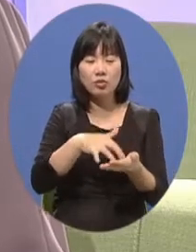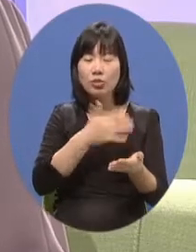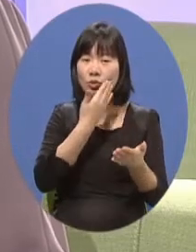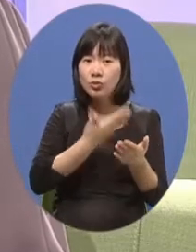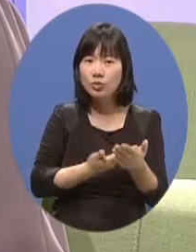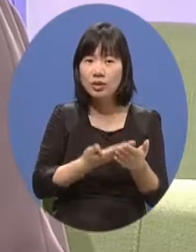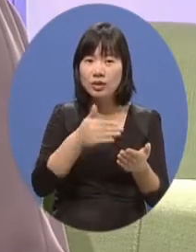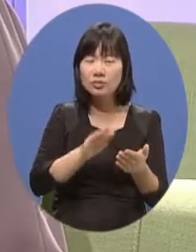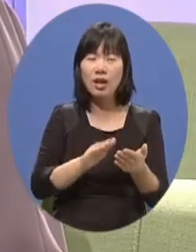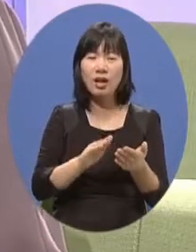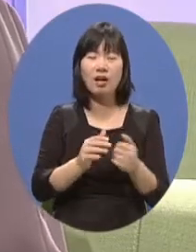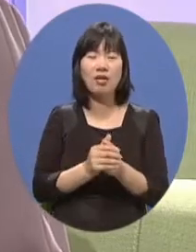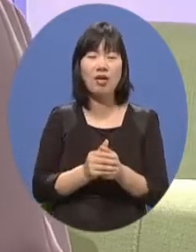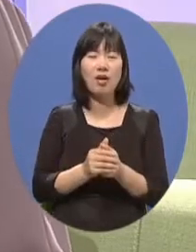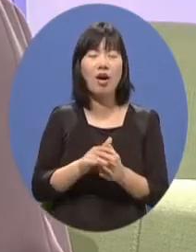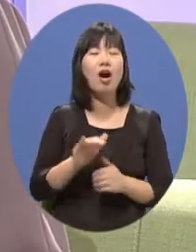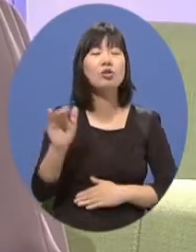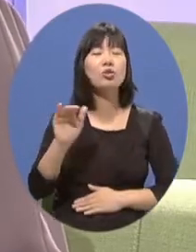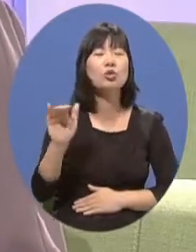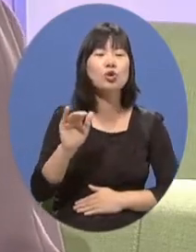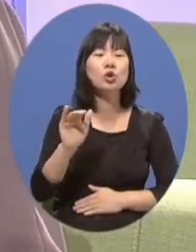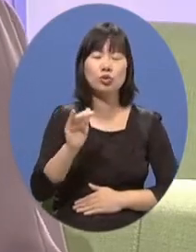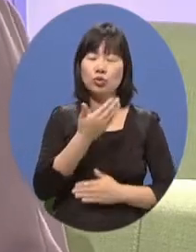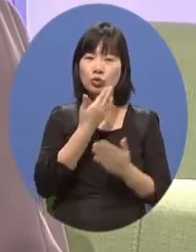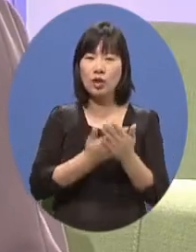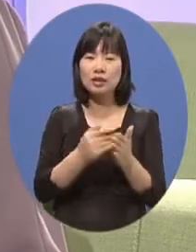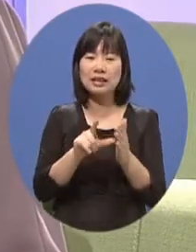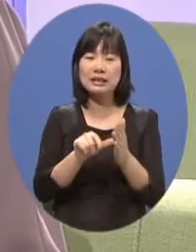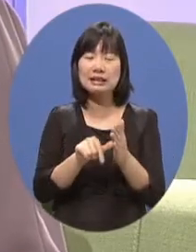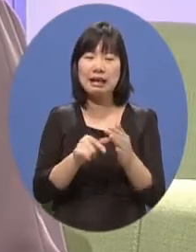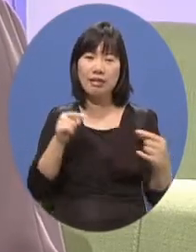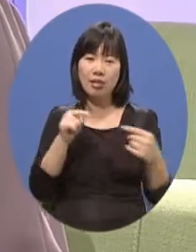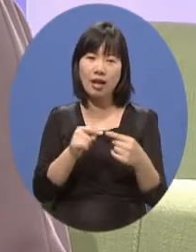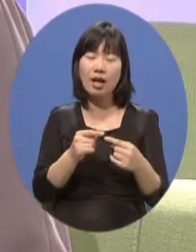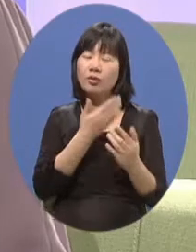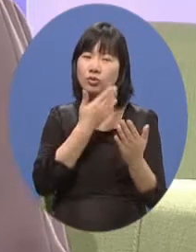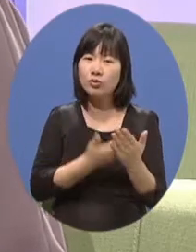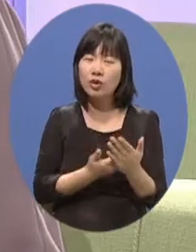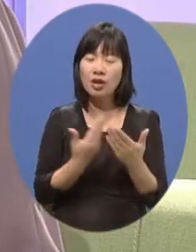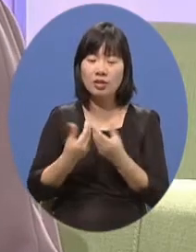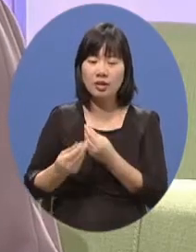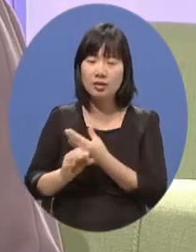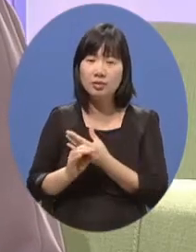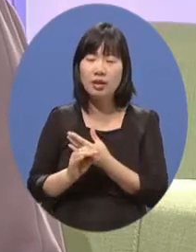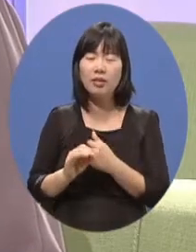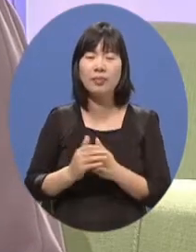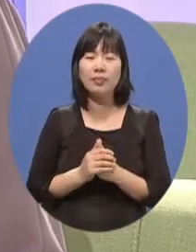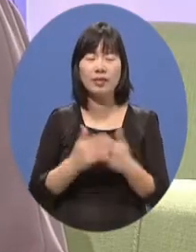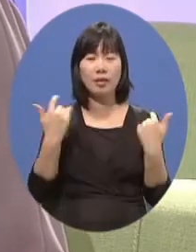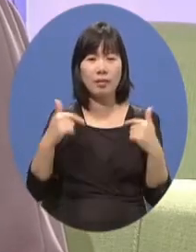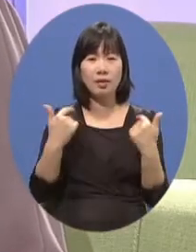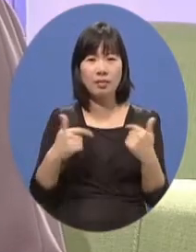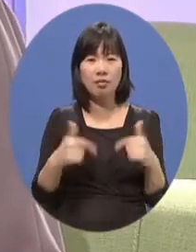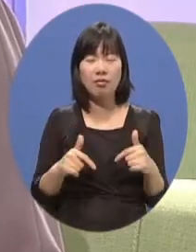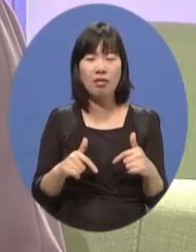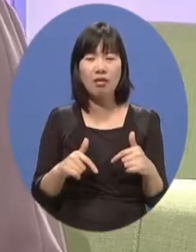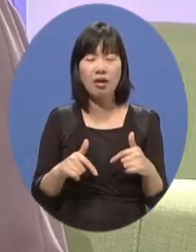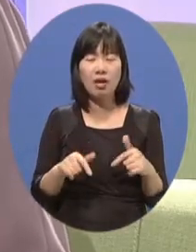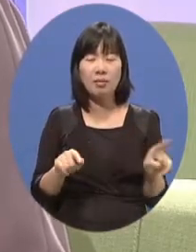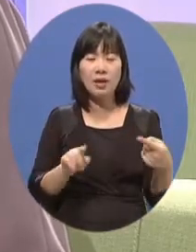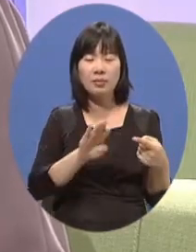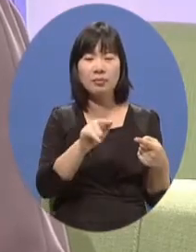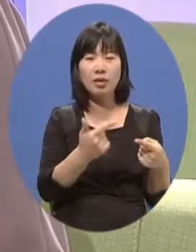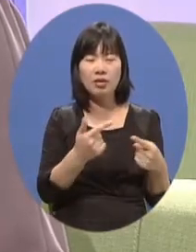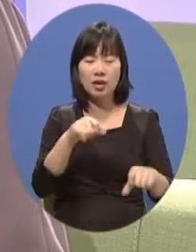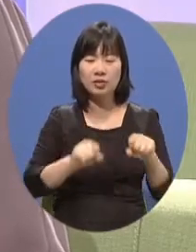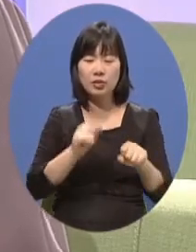중요하지만 질적인 수준도 되게 중요한 것 같아요. 타이밍이라고 하는 것 있잖아요. 예를 들어 매번 그러니까 100번